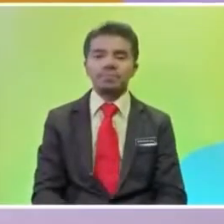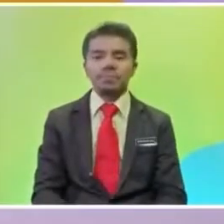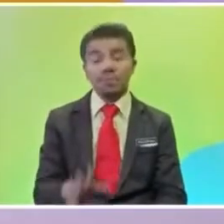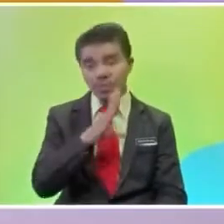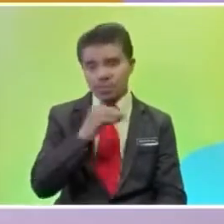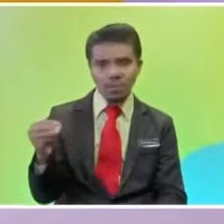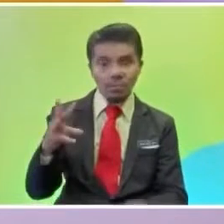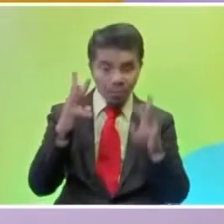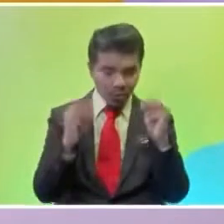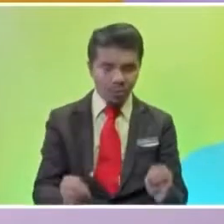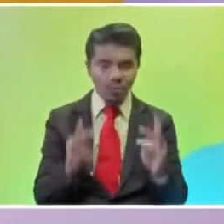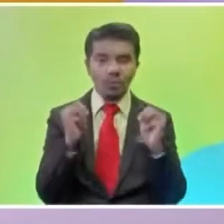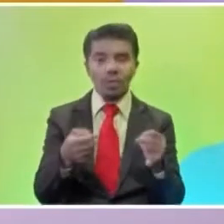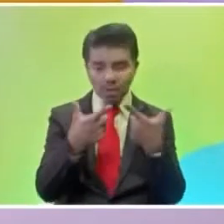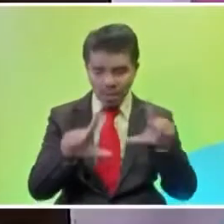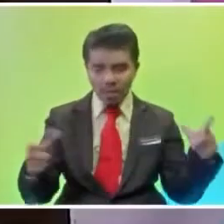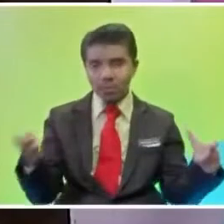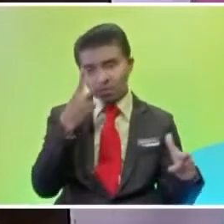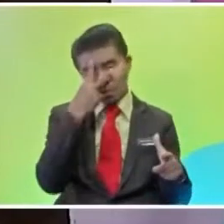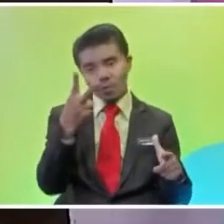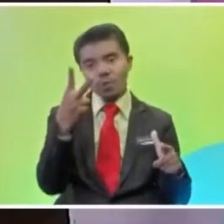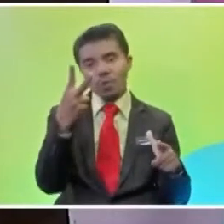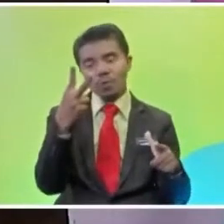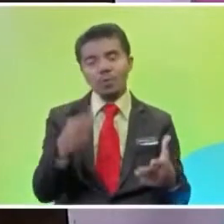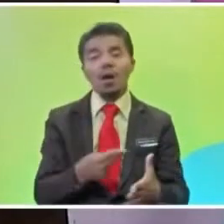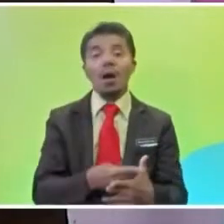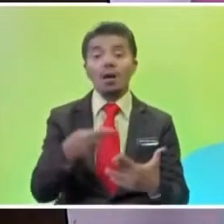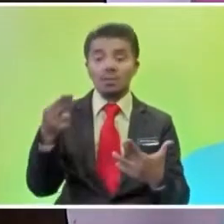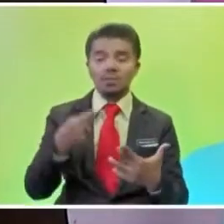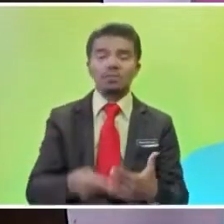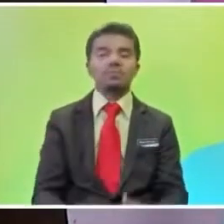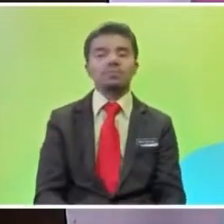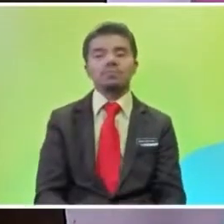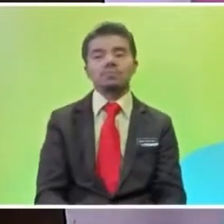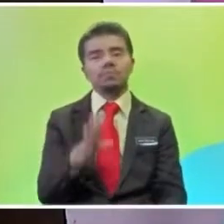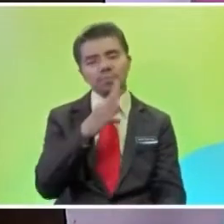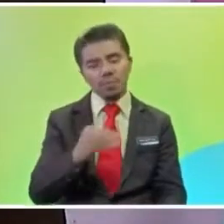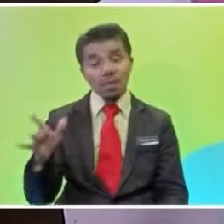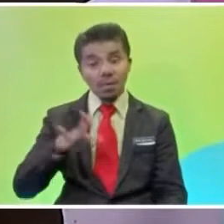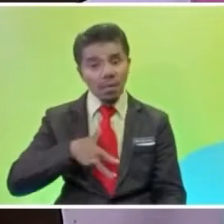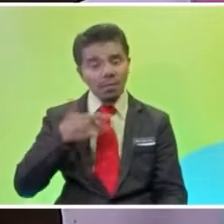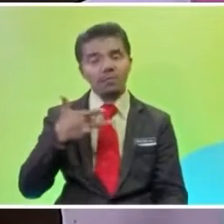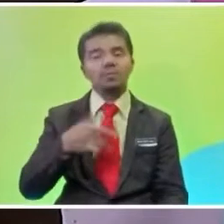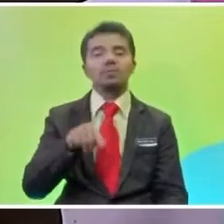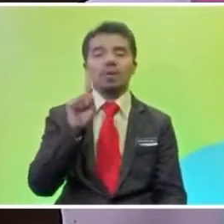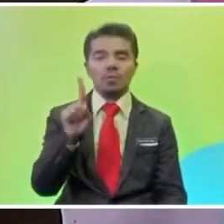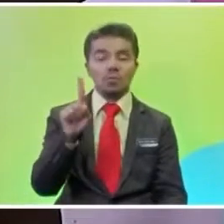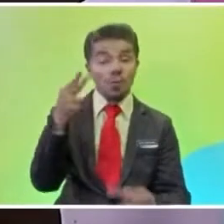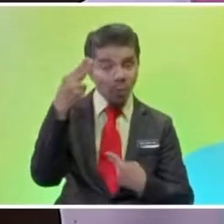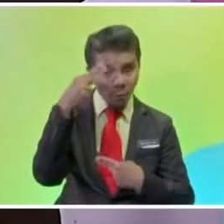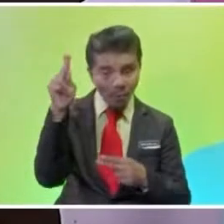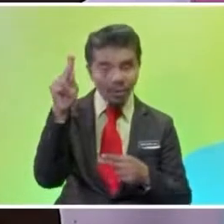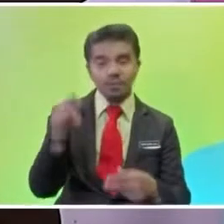lain boleh melihat hasil kerjamu di ini tadi dan satu rasa Kecamatan kepada murid jadi Cikgu boleh